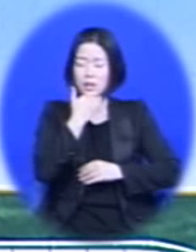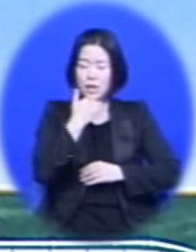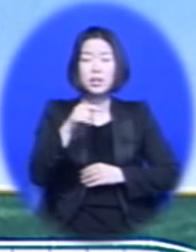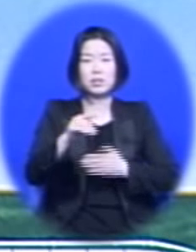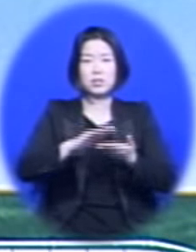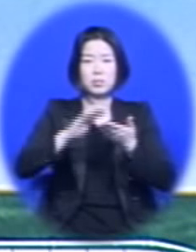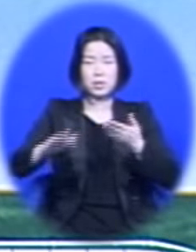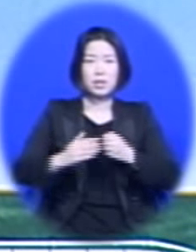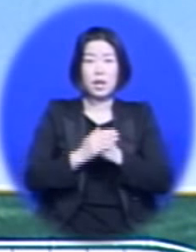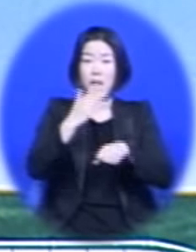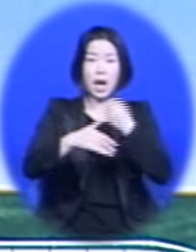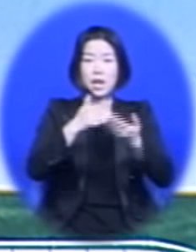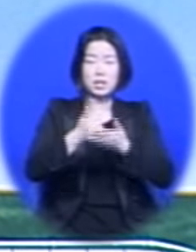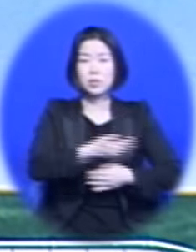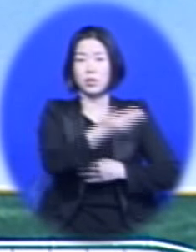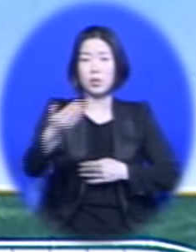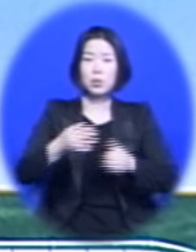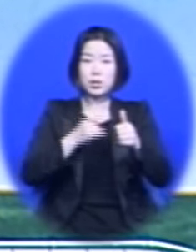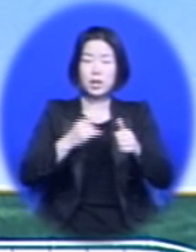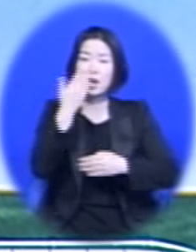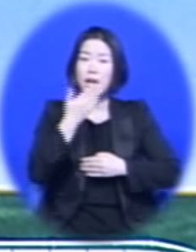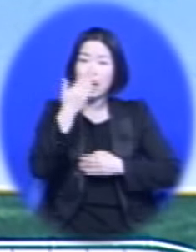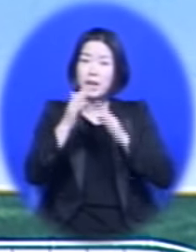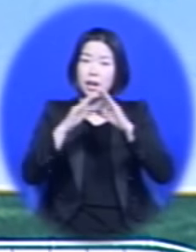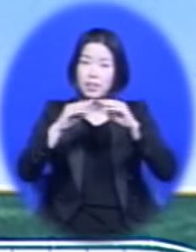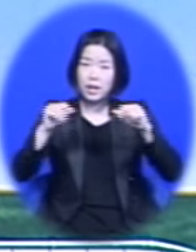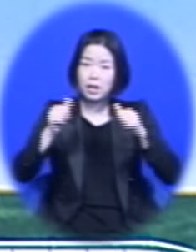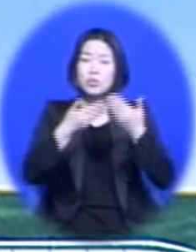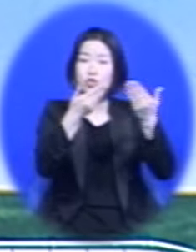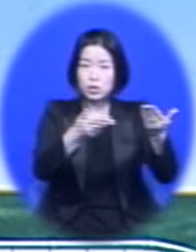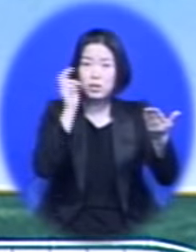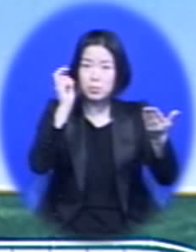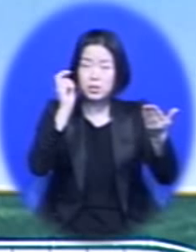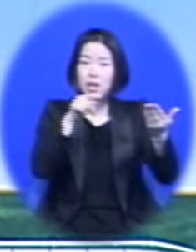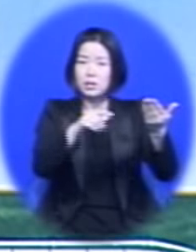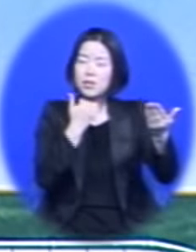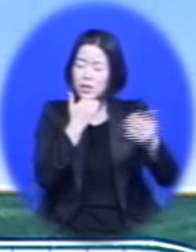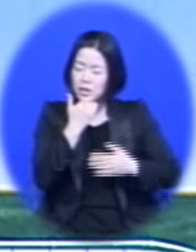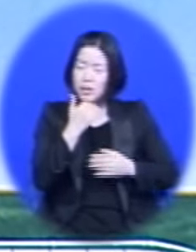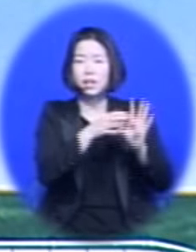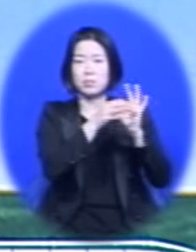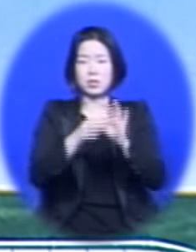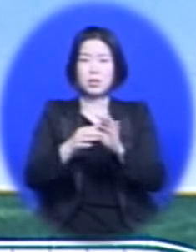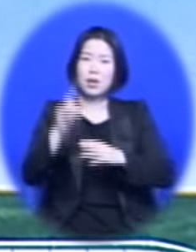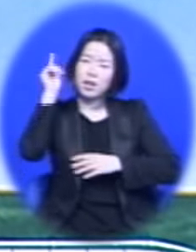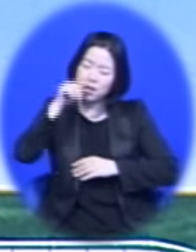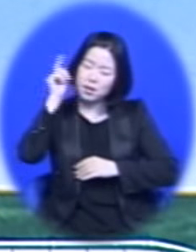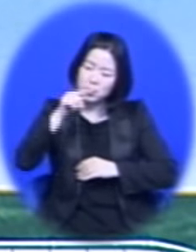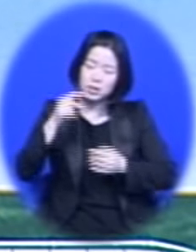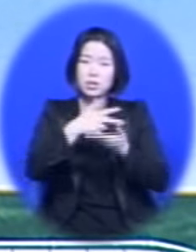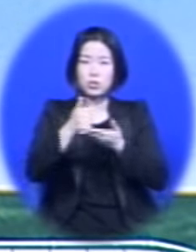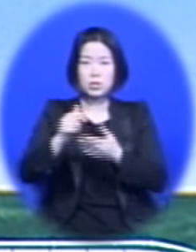겁니다. 하나님이 여러분에게 이제 가나안 땅을 주실 거예요. 그것을 기다리면서 날마다